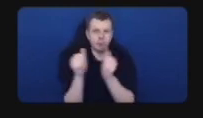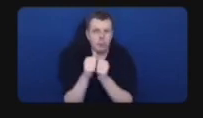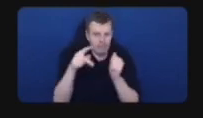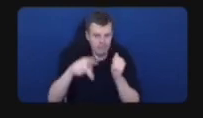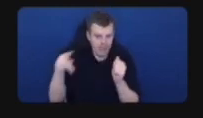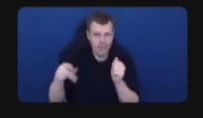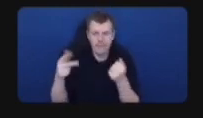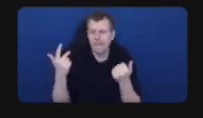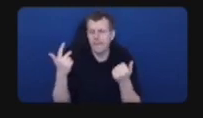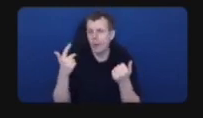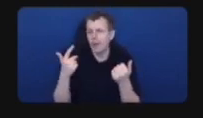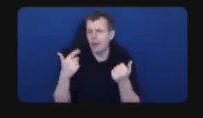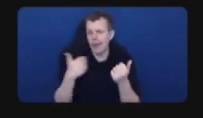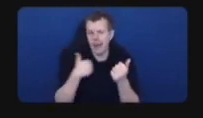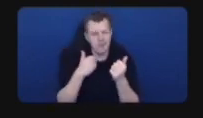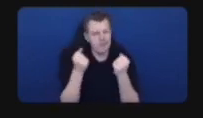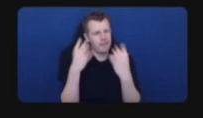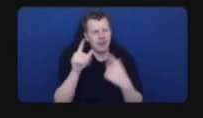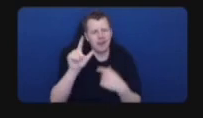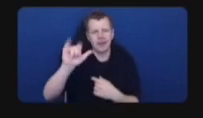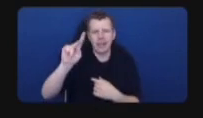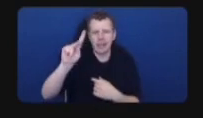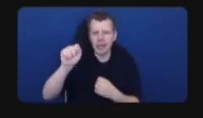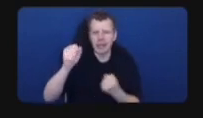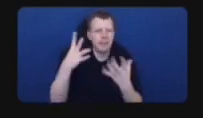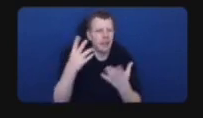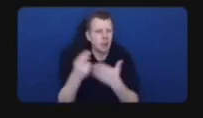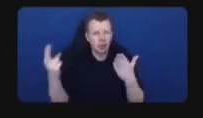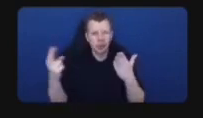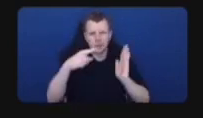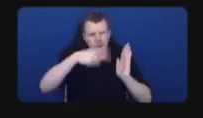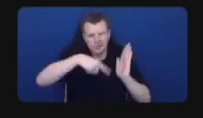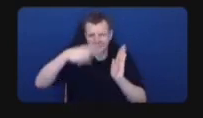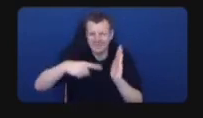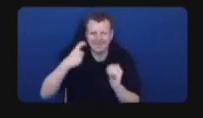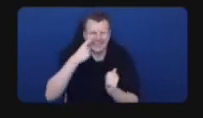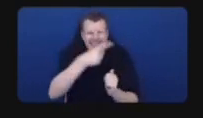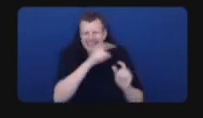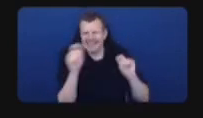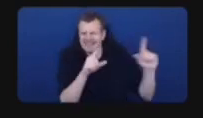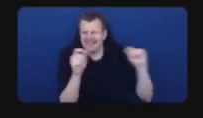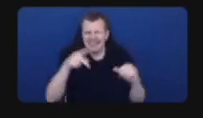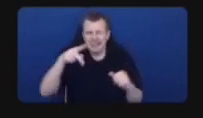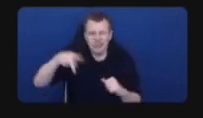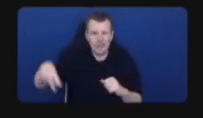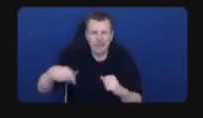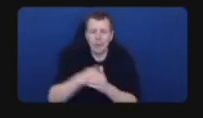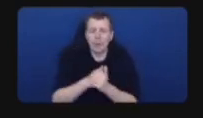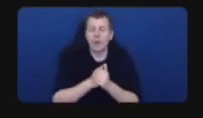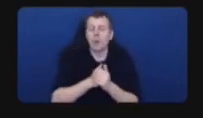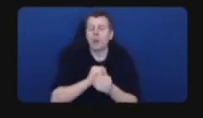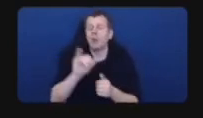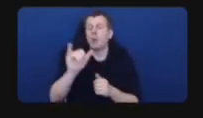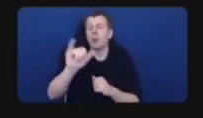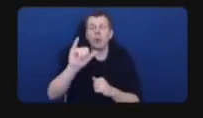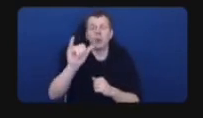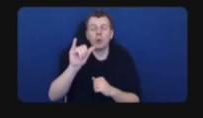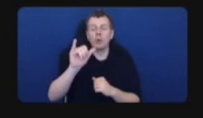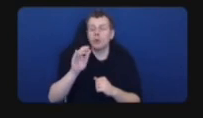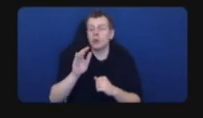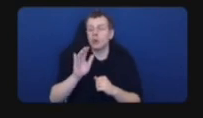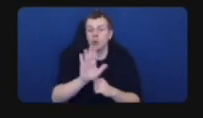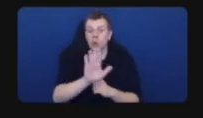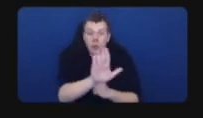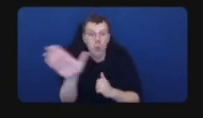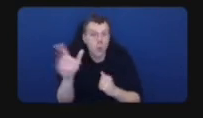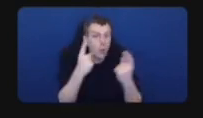这次来参加我们会议的人呢，我们会把今天分享的这些信息会发给大家。